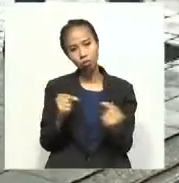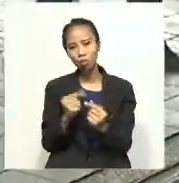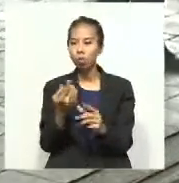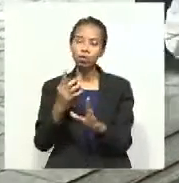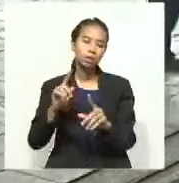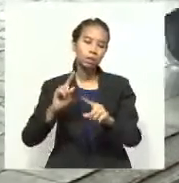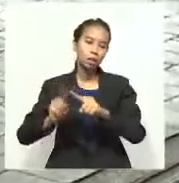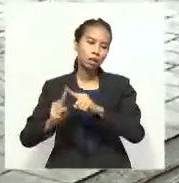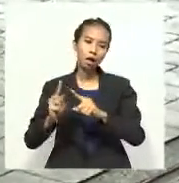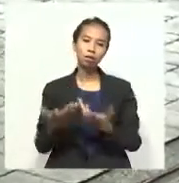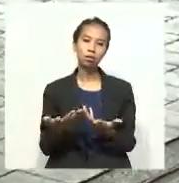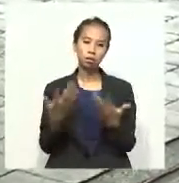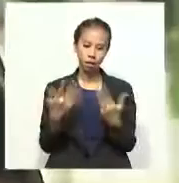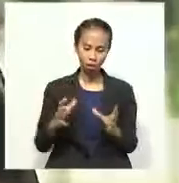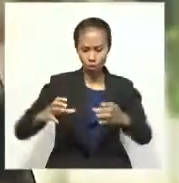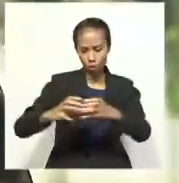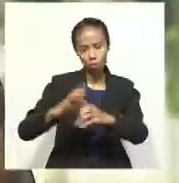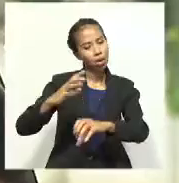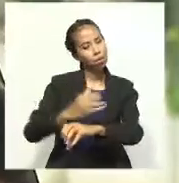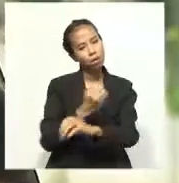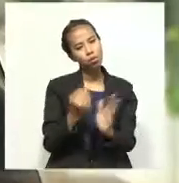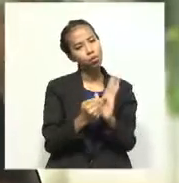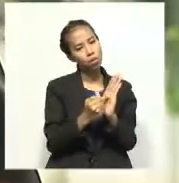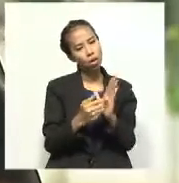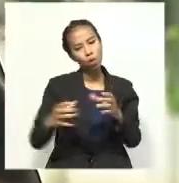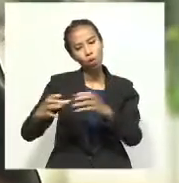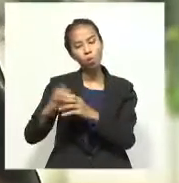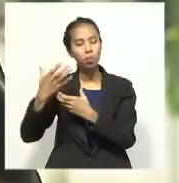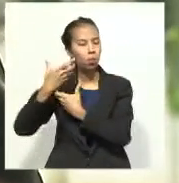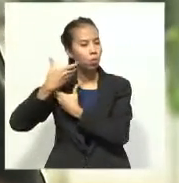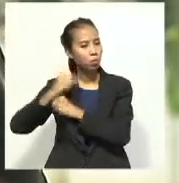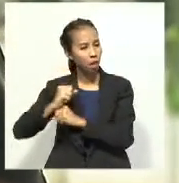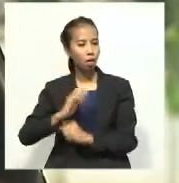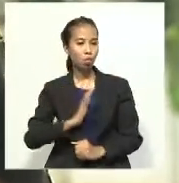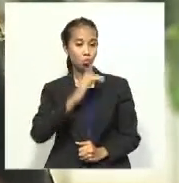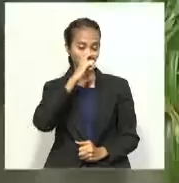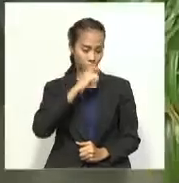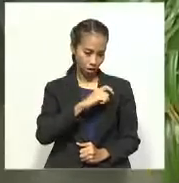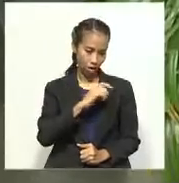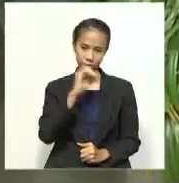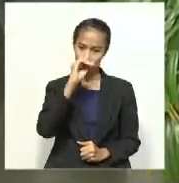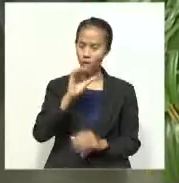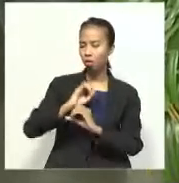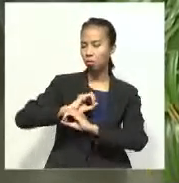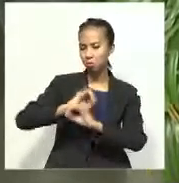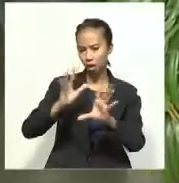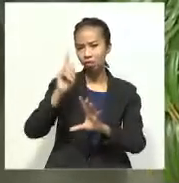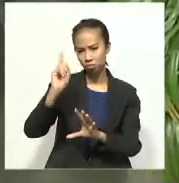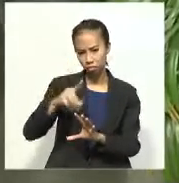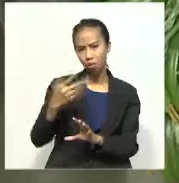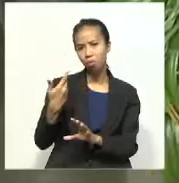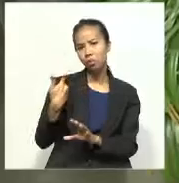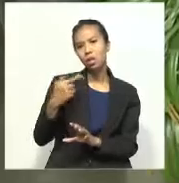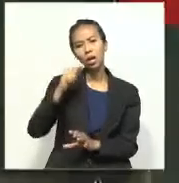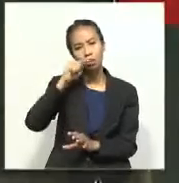primary vote ส่วนท่าทีของพรรคการเมืองอย่างเช่นพรรคประชาธิปัตย์และพรรคภูมิใจไทยได้แสดงท่าทีอย่างชัดเจนให้มีการปลดล็